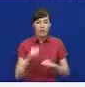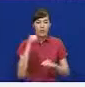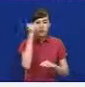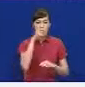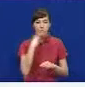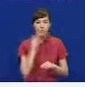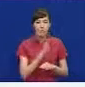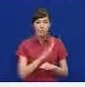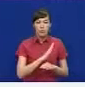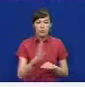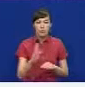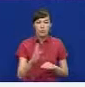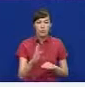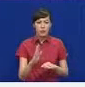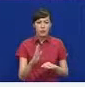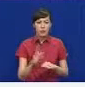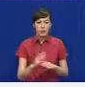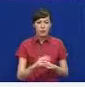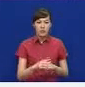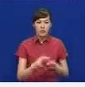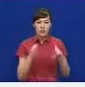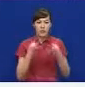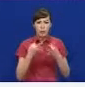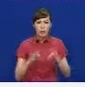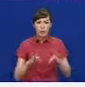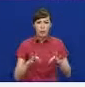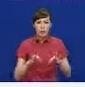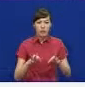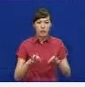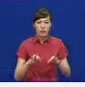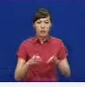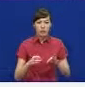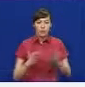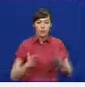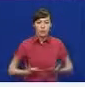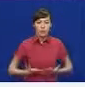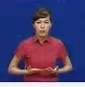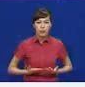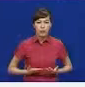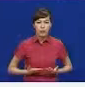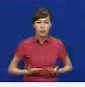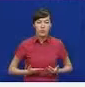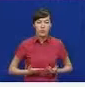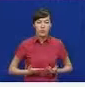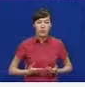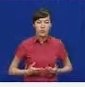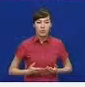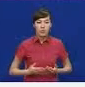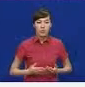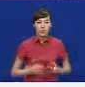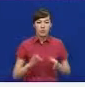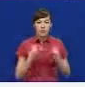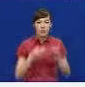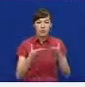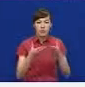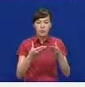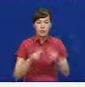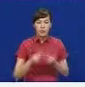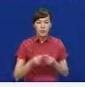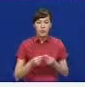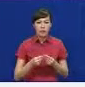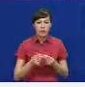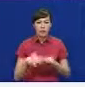көрсетпей, осы бейбіт өмір, өзі егеменде алған